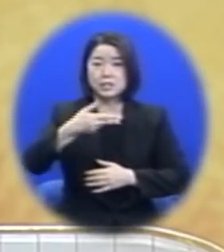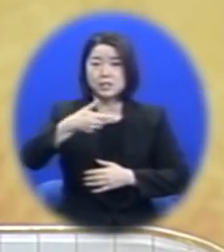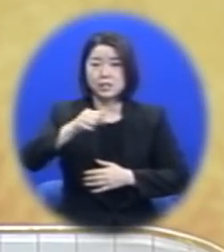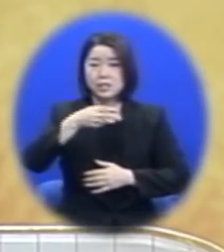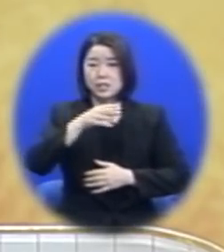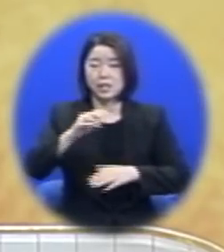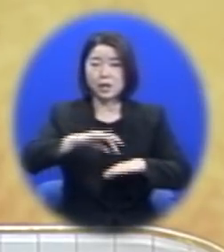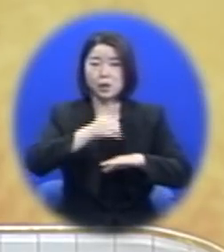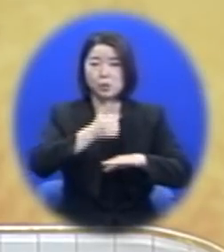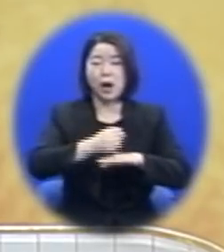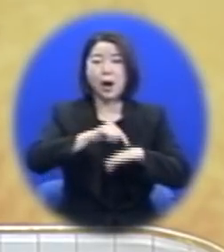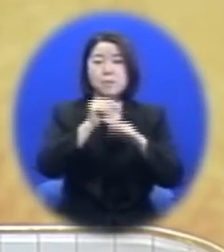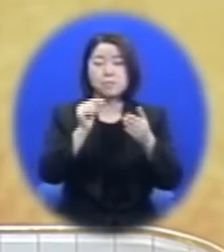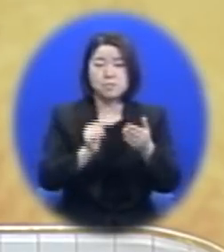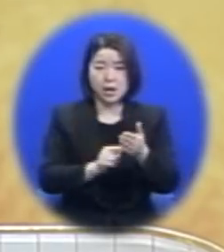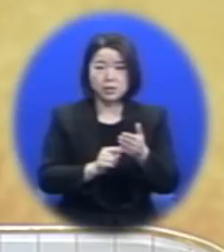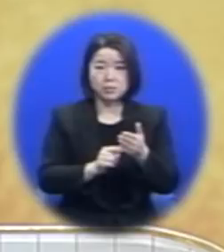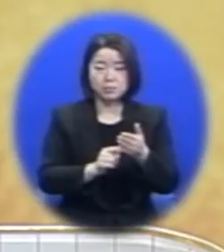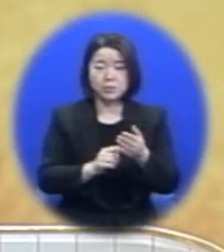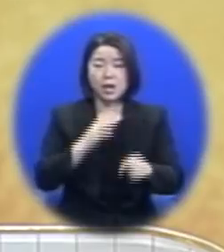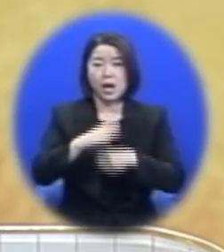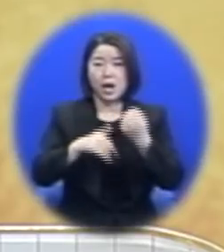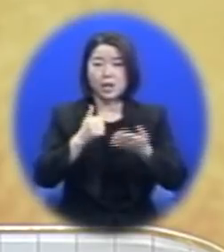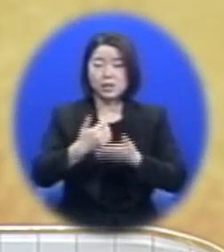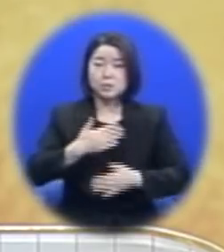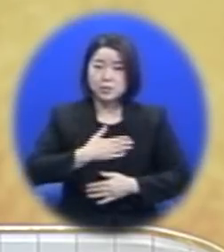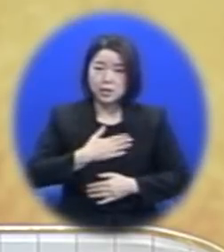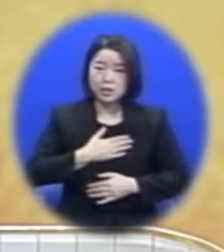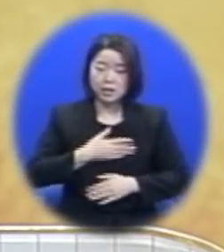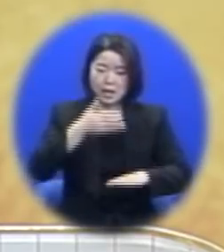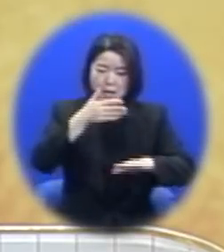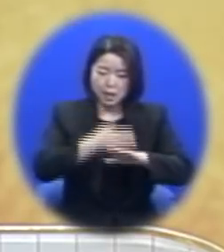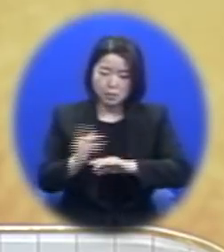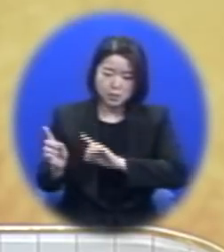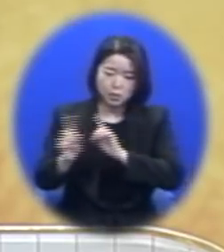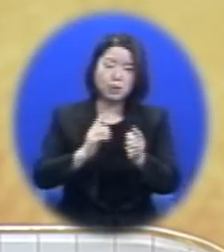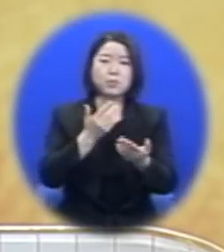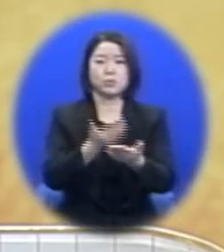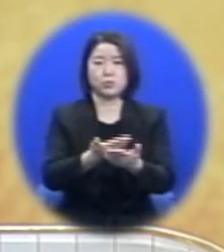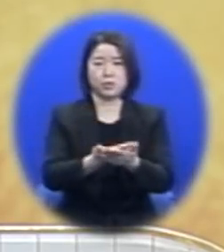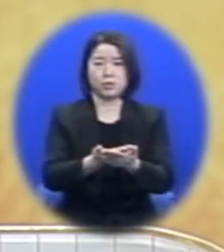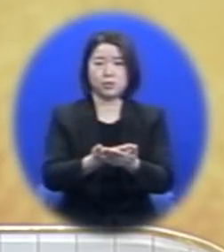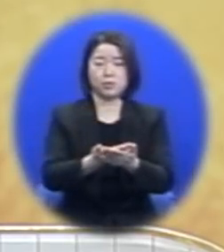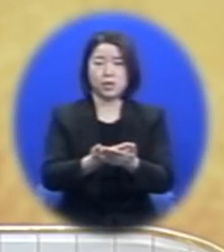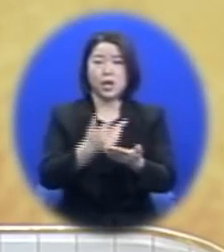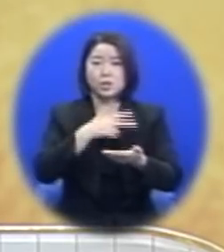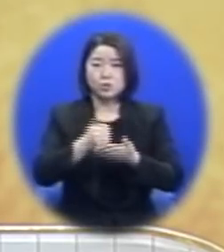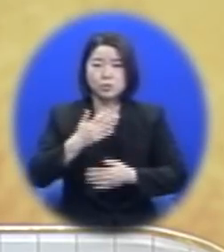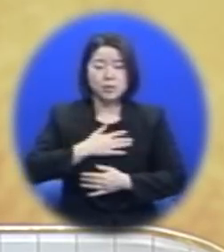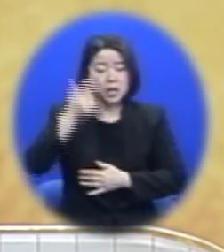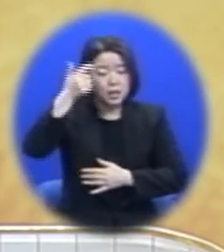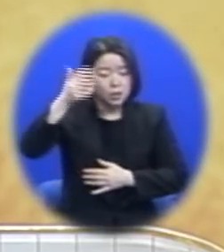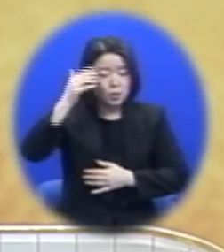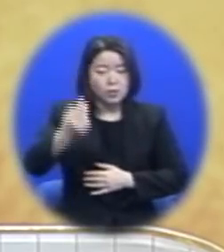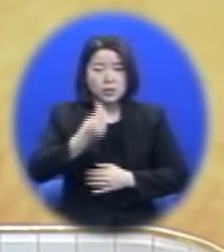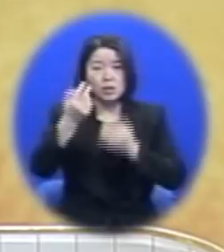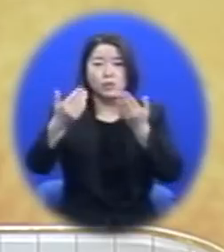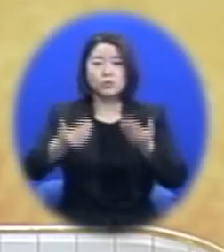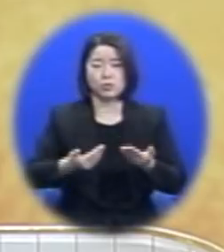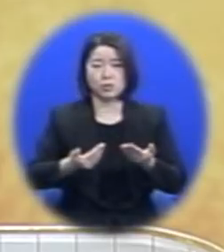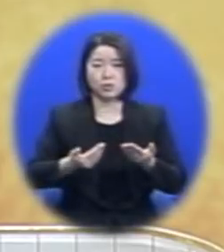심정, 하나님 제게 감사의 회복을 주세요. 주님 내 영혼을 살리셔서 내